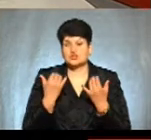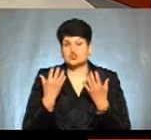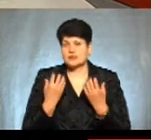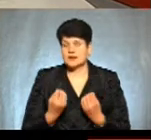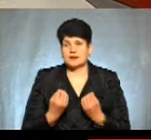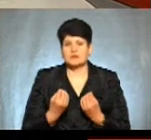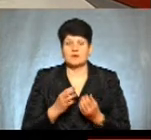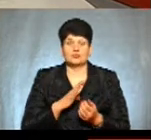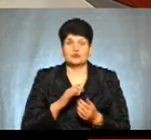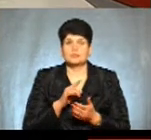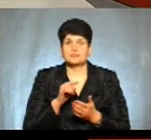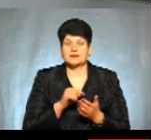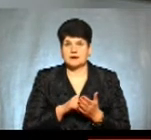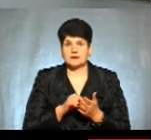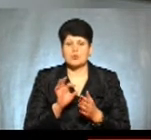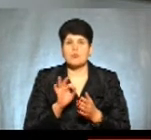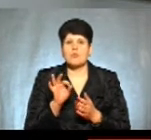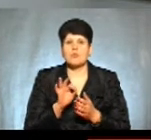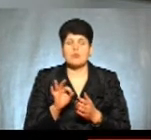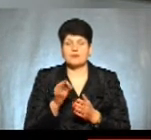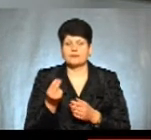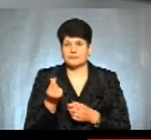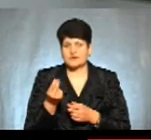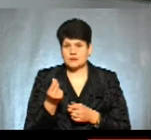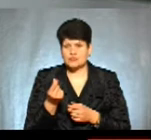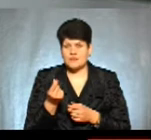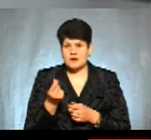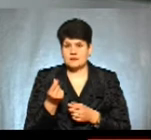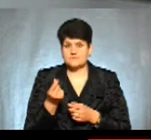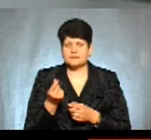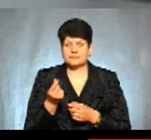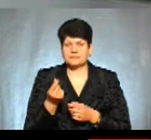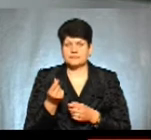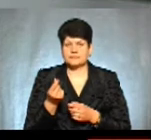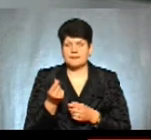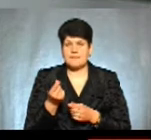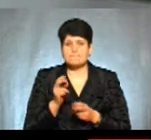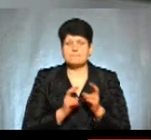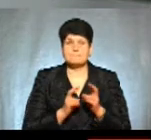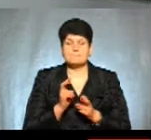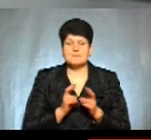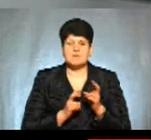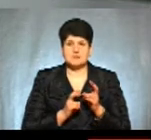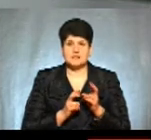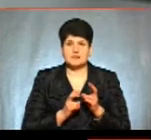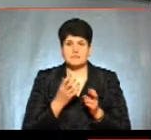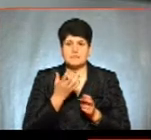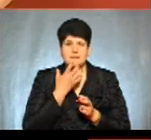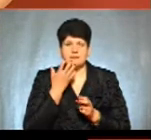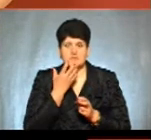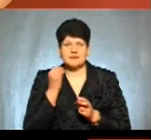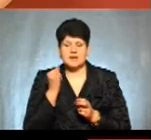день стояло питання по фінансуванню власне підприємств півдня і